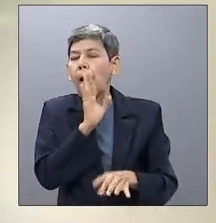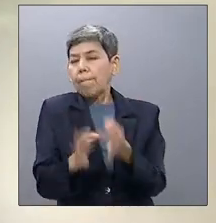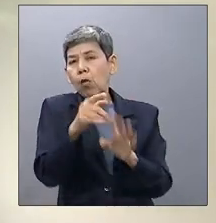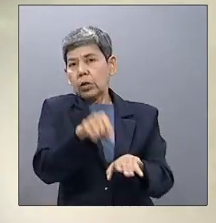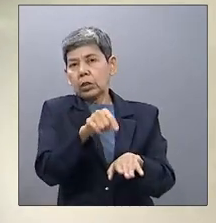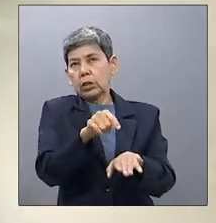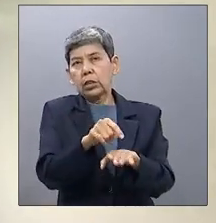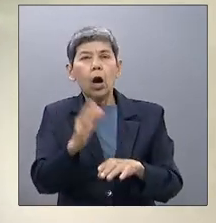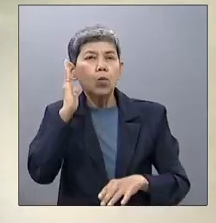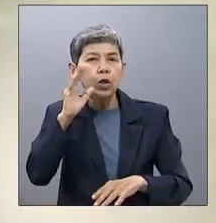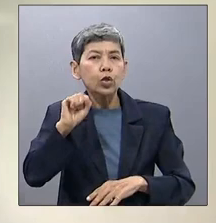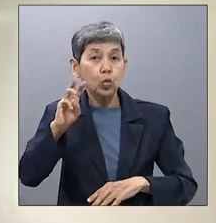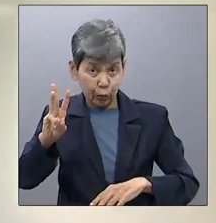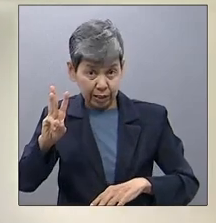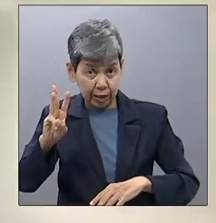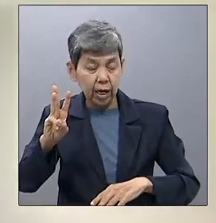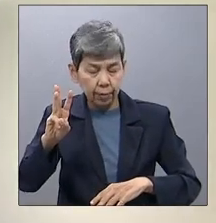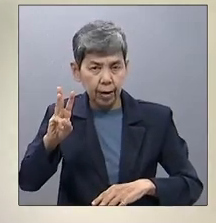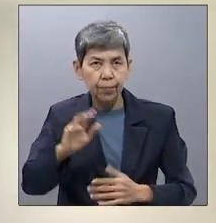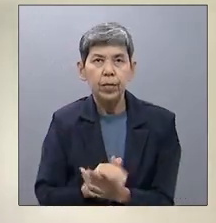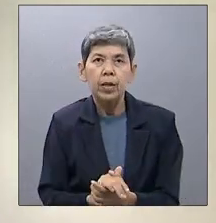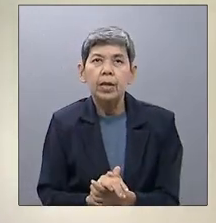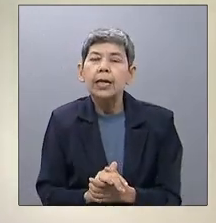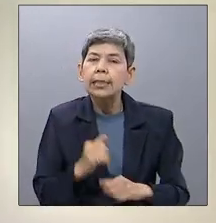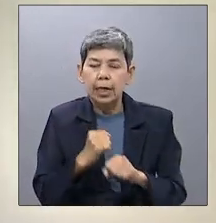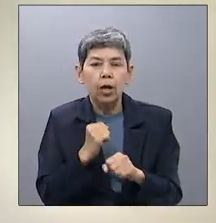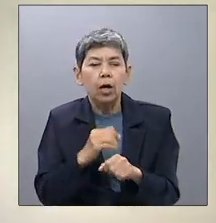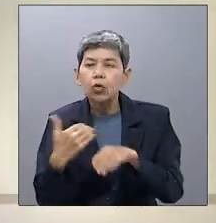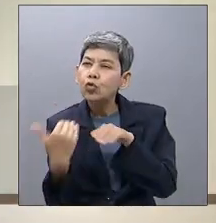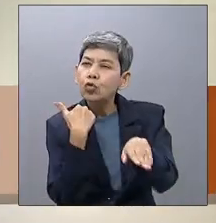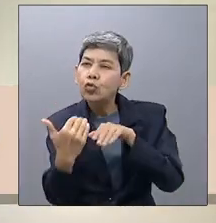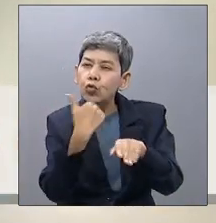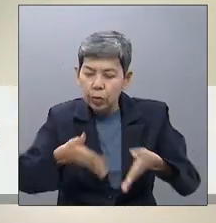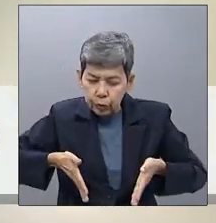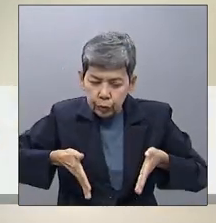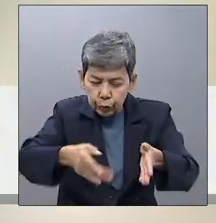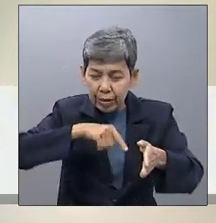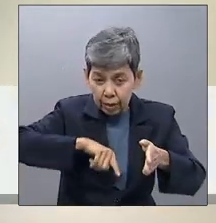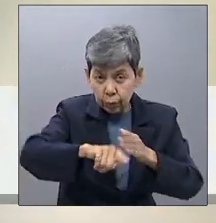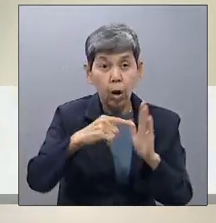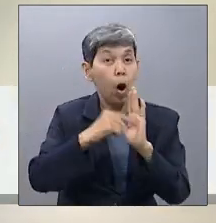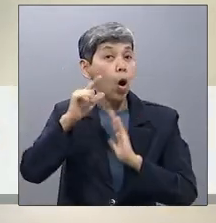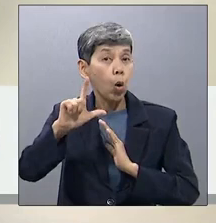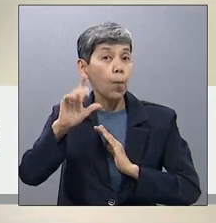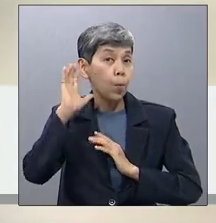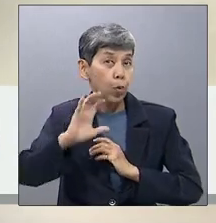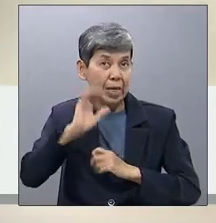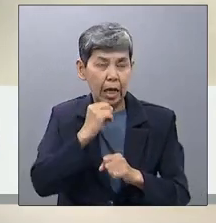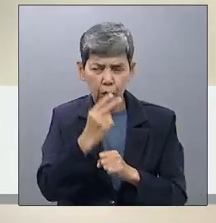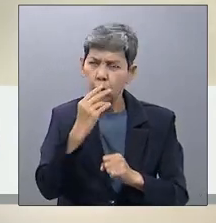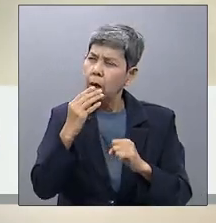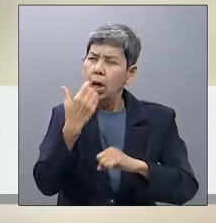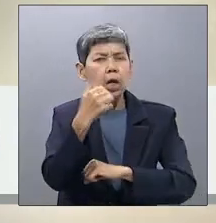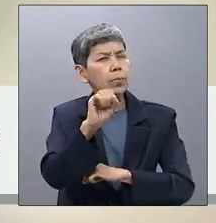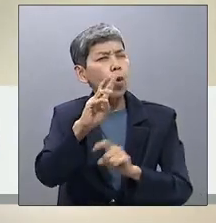นายสุวิทย์เกิดแก้วหรือแตงไทยท่าวุ้งที่ริมถนนเลี่ยงเมืองลพบุรีค่ะเหตุการณ์เนี่ยเกิดขึ้นเมื่อ